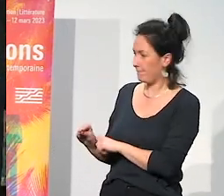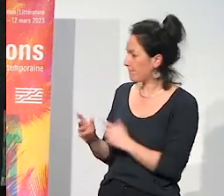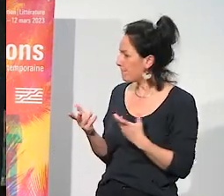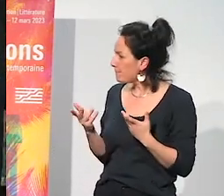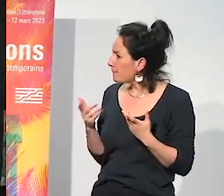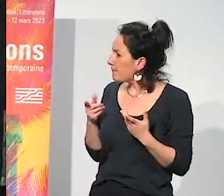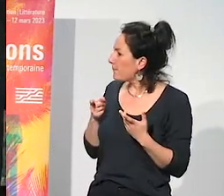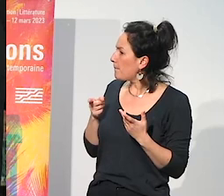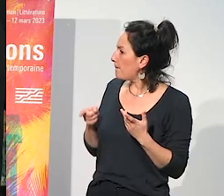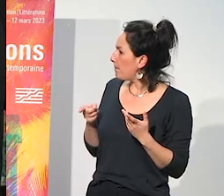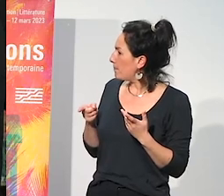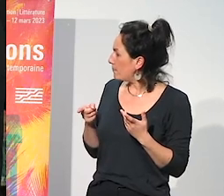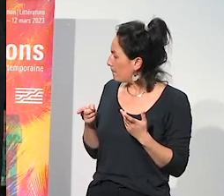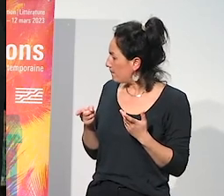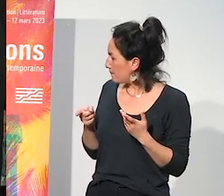notre